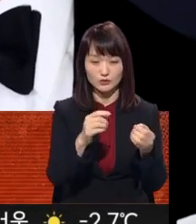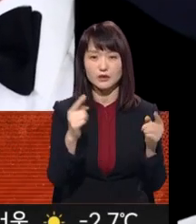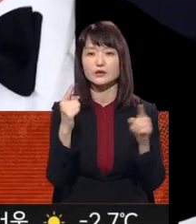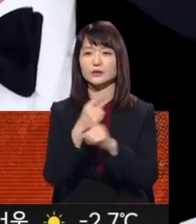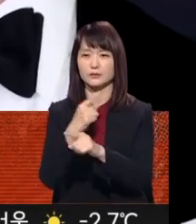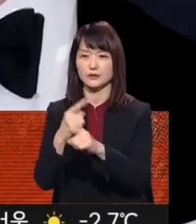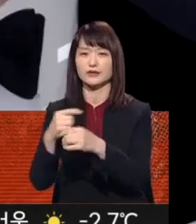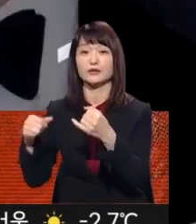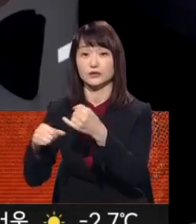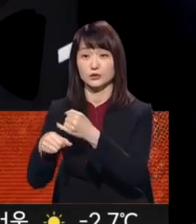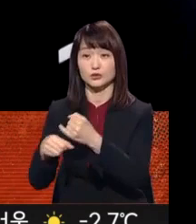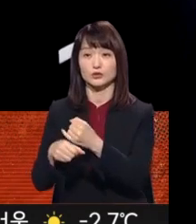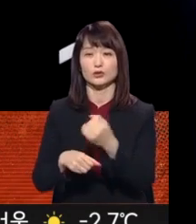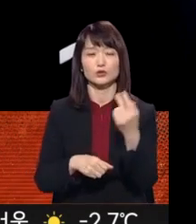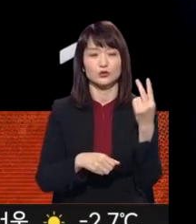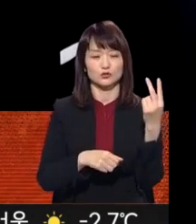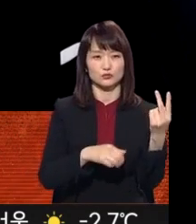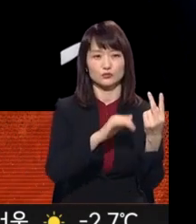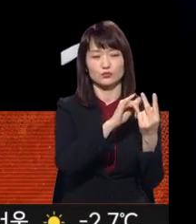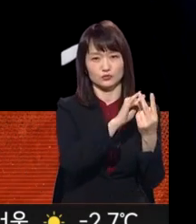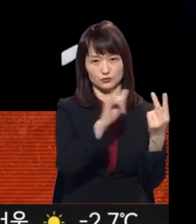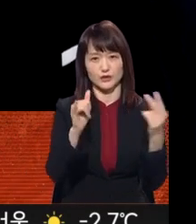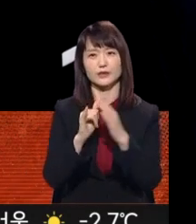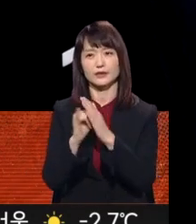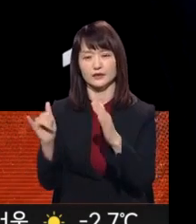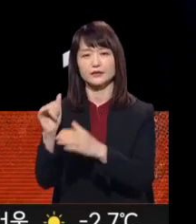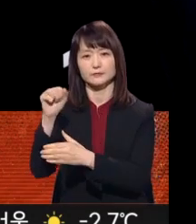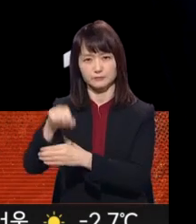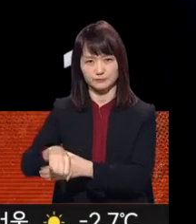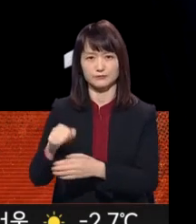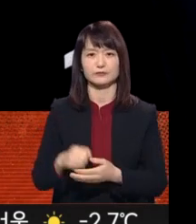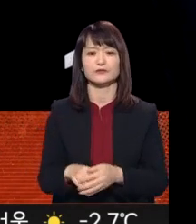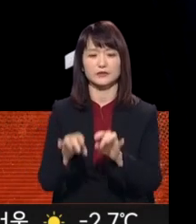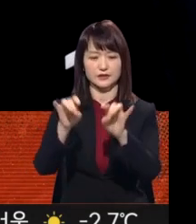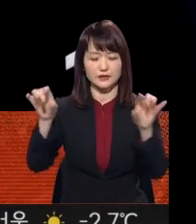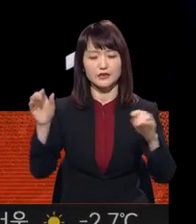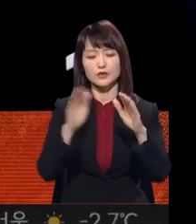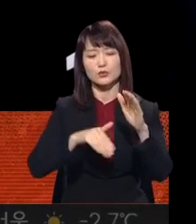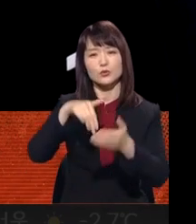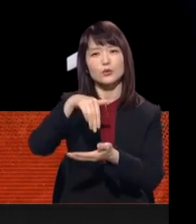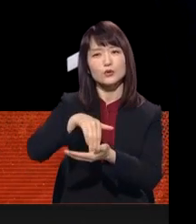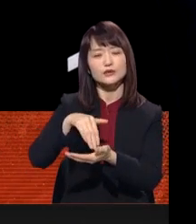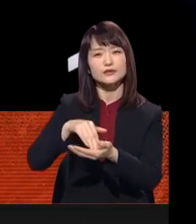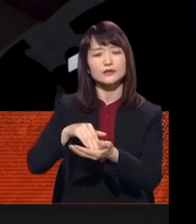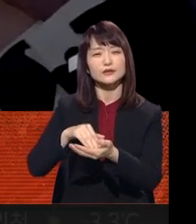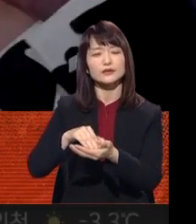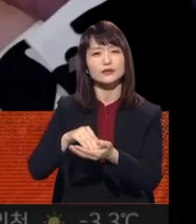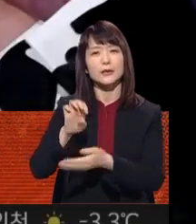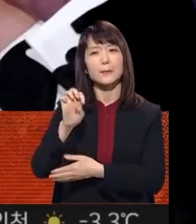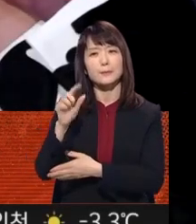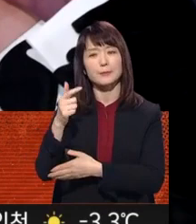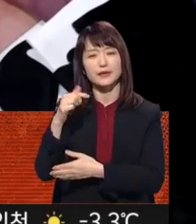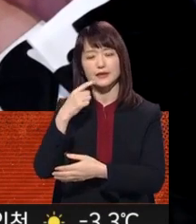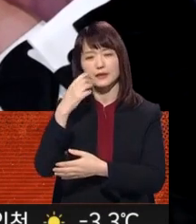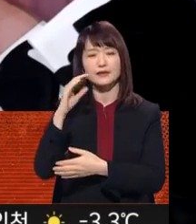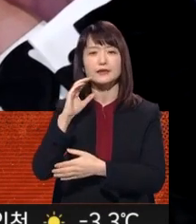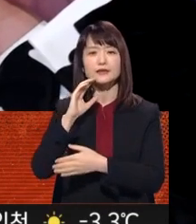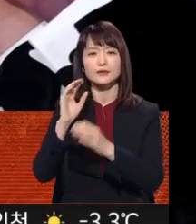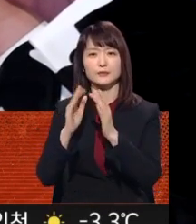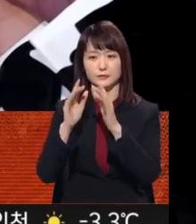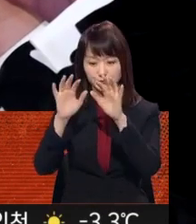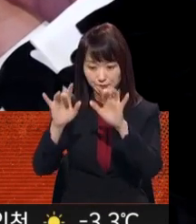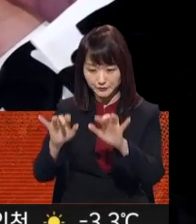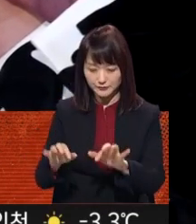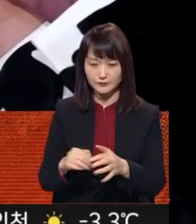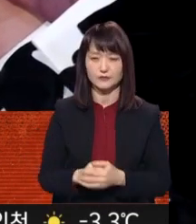받은 상황이고요 두 사람은 어제인 1일 공식 팬카페에 각자 글을 올렸습니다 우선 ioc는 저의 오랜 동료였던